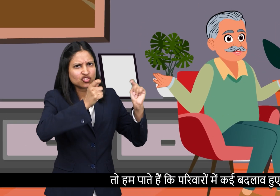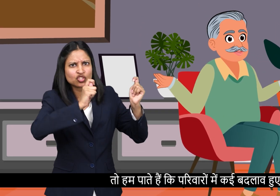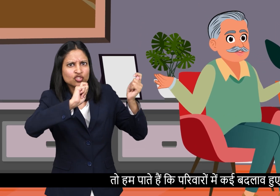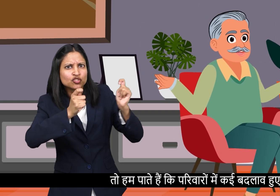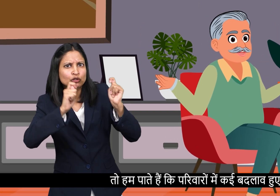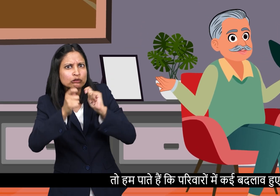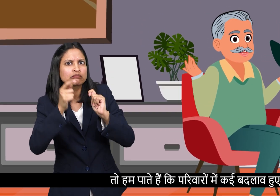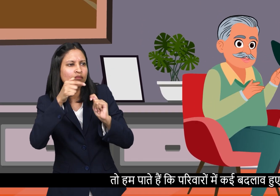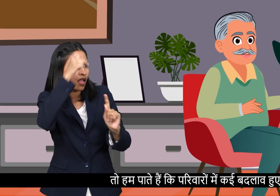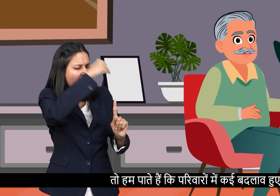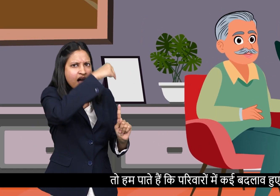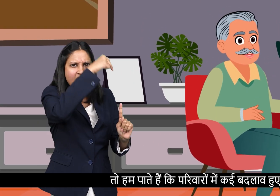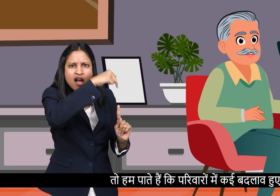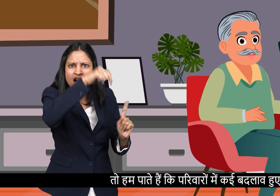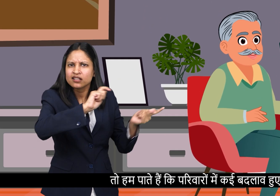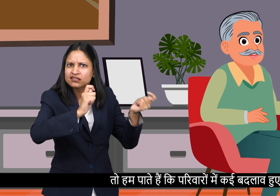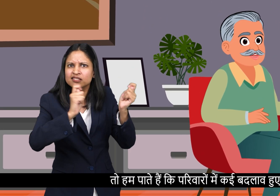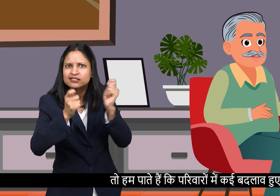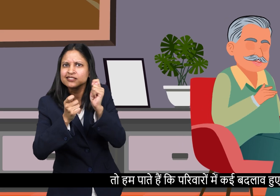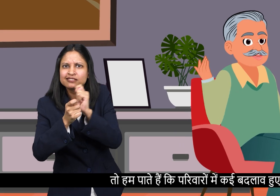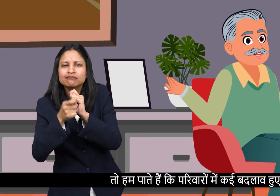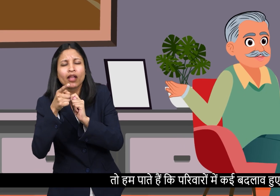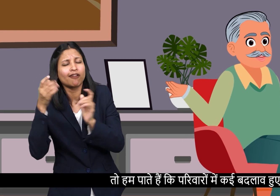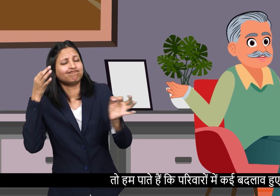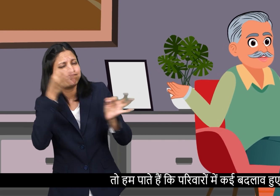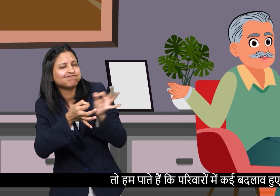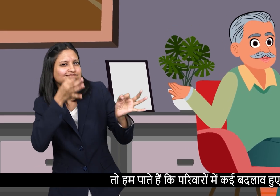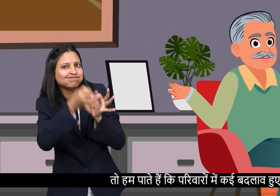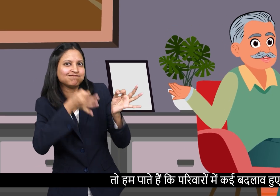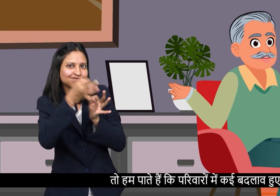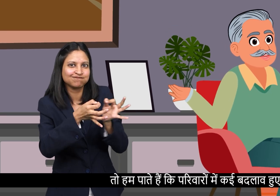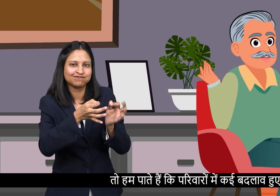तो हम पाते हैं कि परिवारों में कई बदलाव हुए हैं।